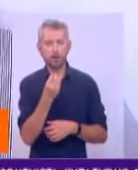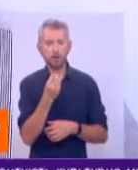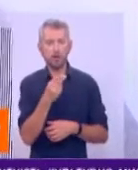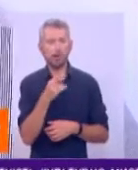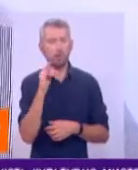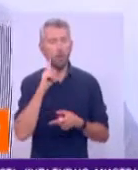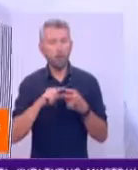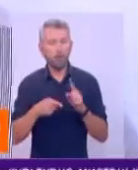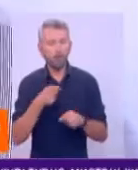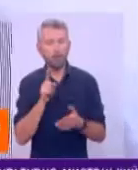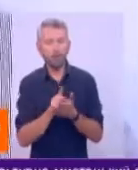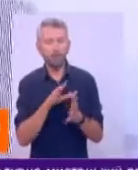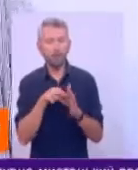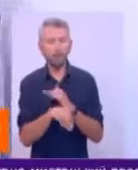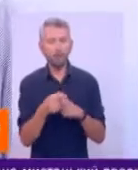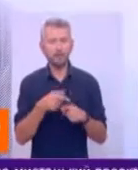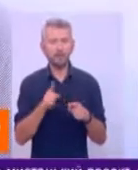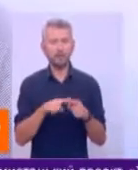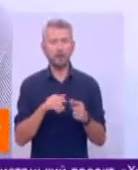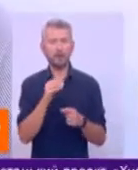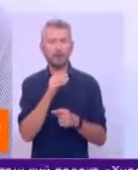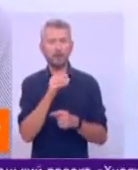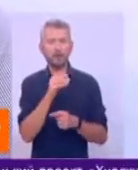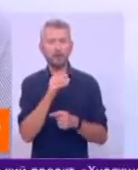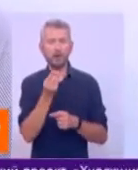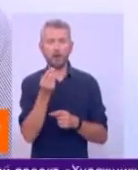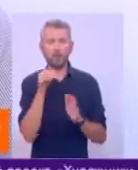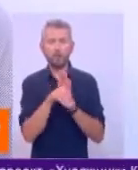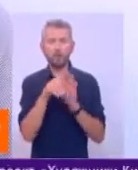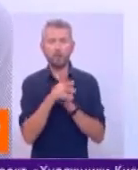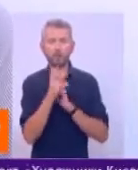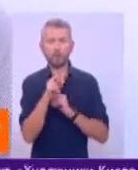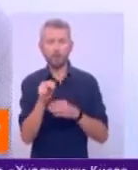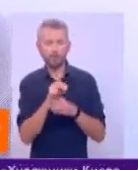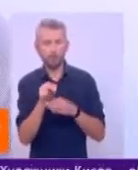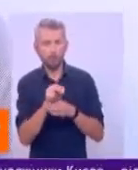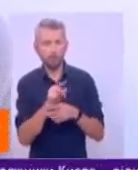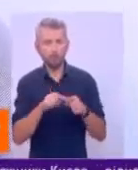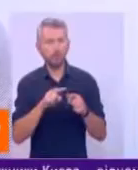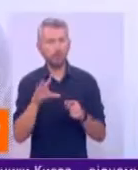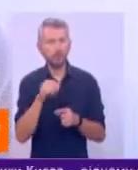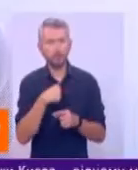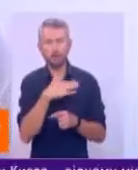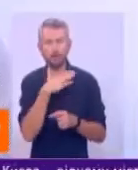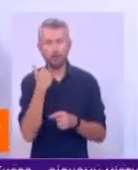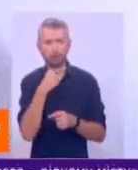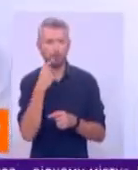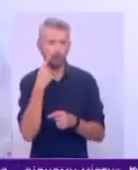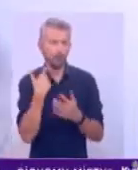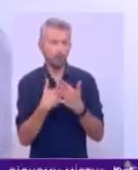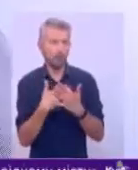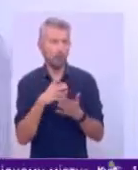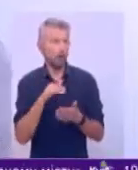пологці повинні ще ввести це фонд капітального ремонту. І, скоріш всього, не хочу казати тангувати, і хай це